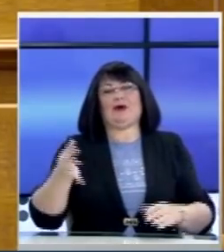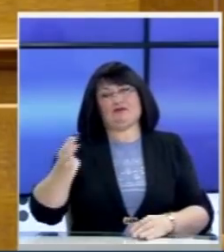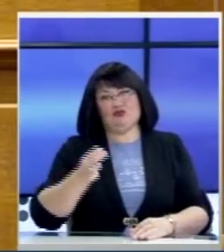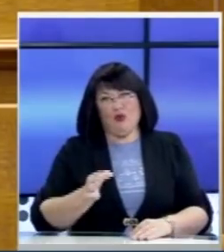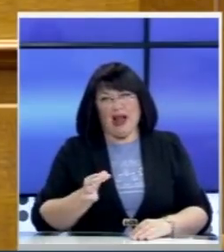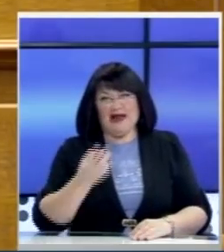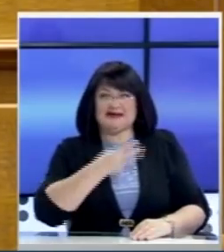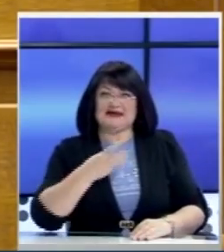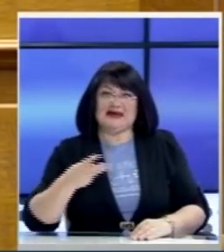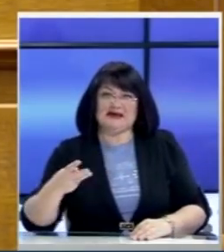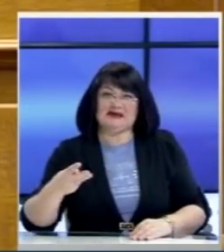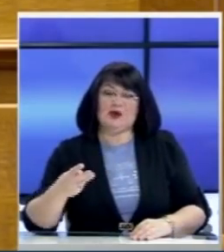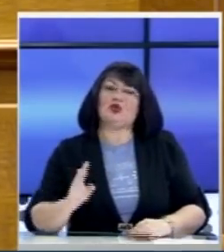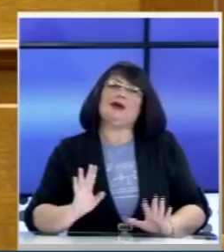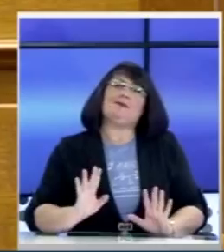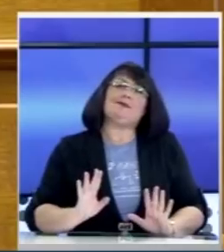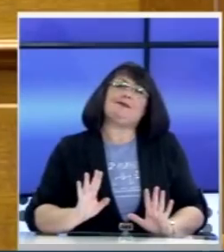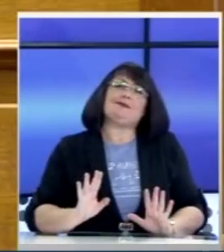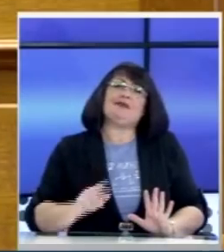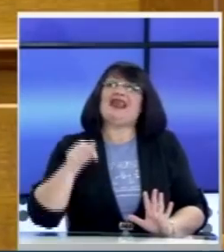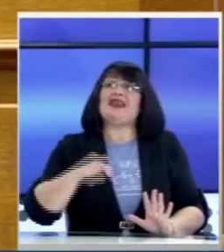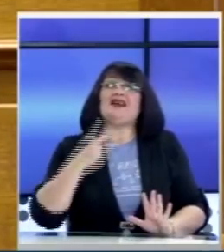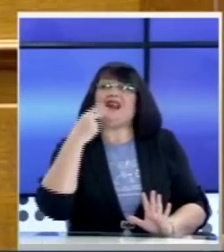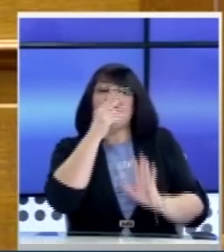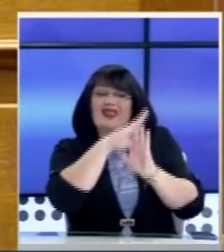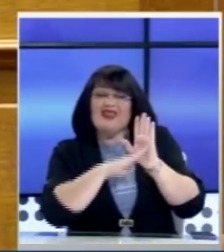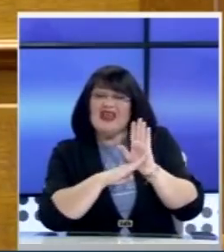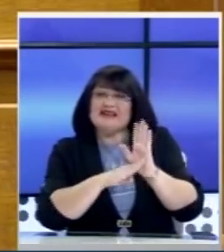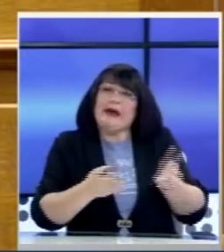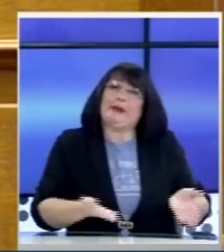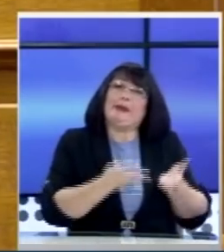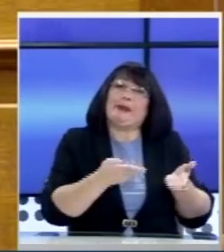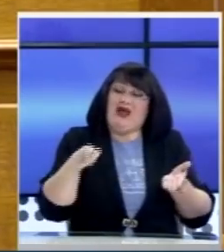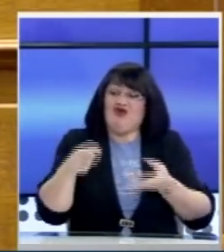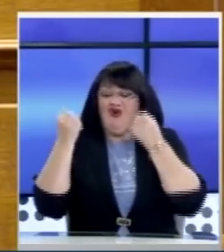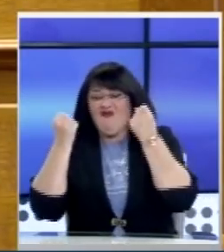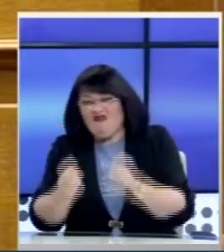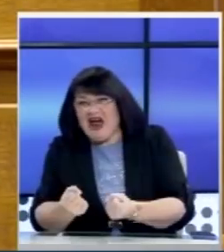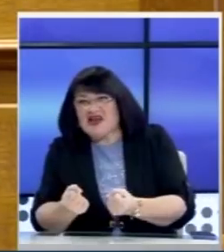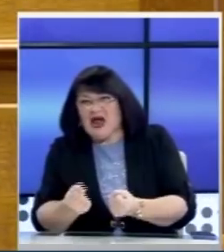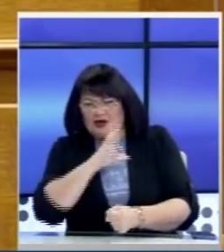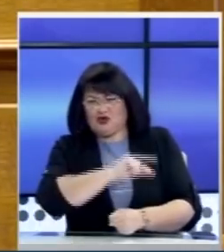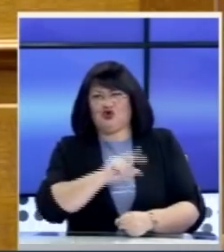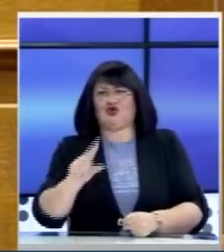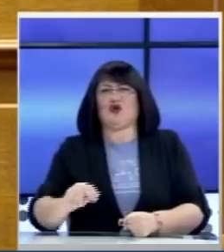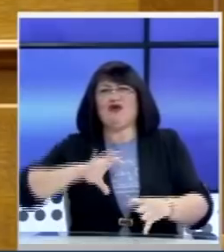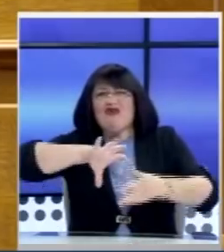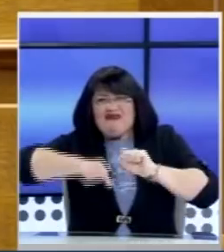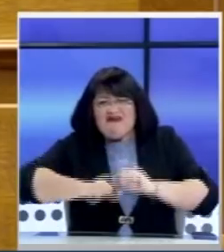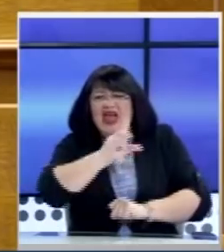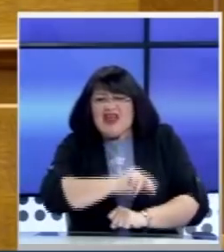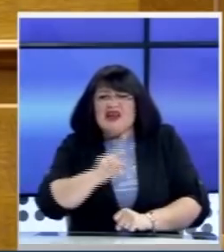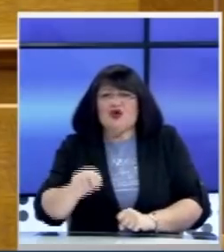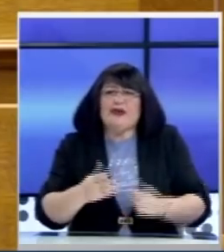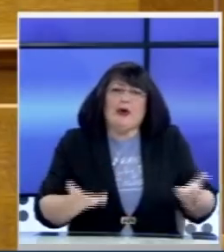και κύριοι του ΣΥΡΙΖΑ. Δεν είναι συνταγή δίαιτας για να είναι light το ένα ή πιο βαριά η άσκηση μιας πολιτικής βίας ενάντια